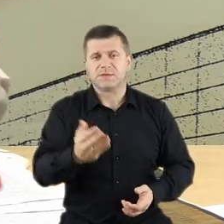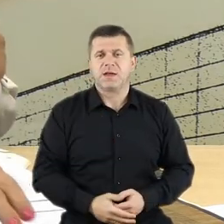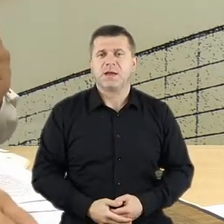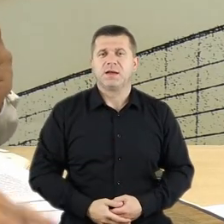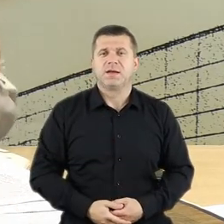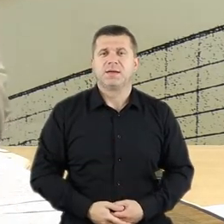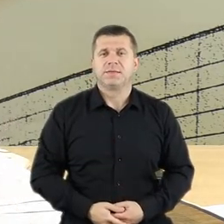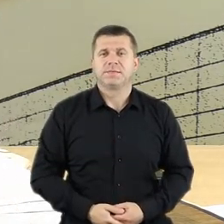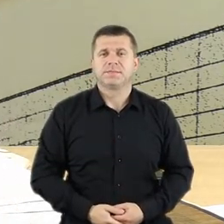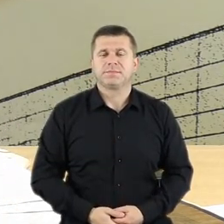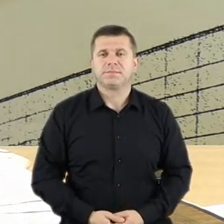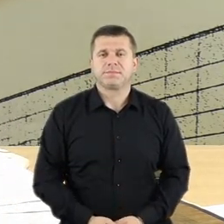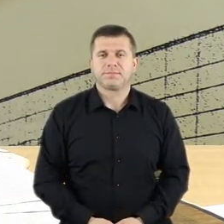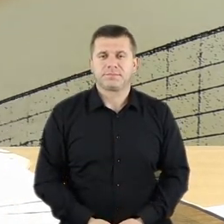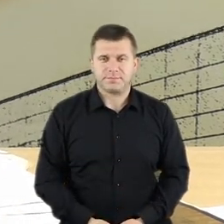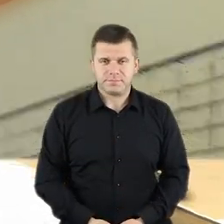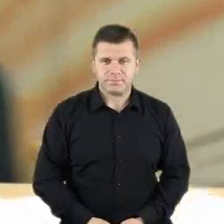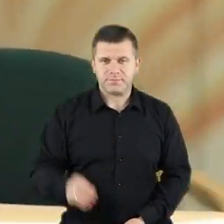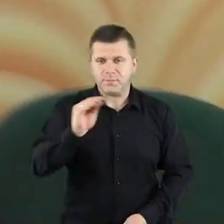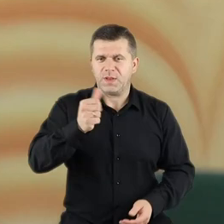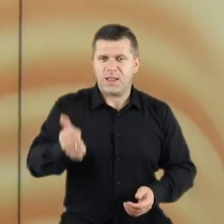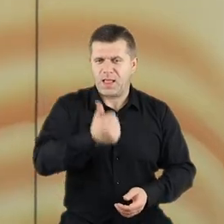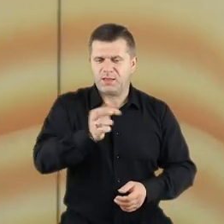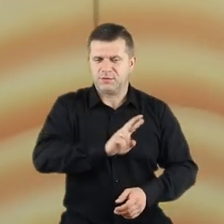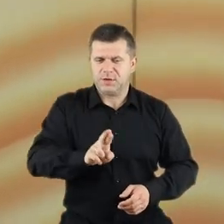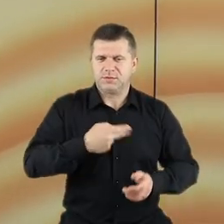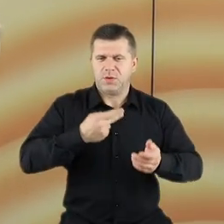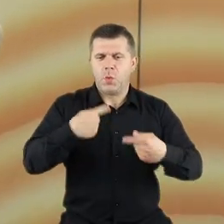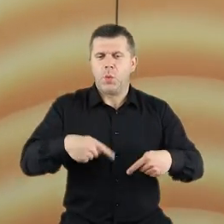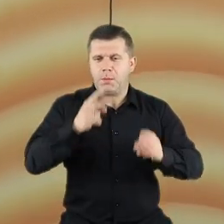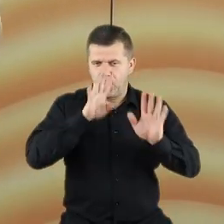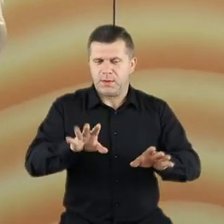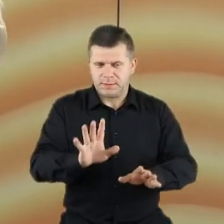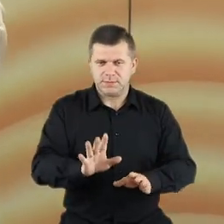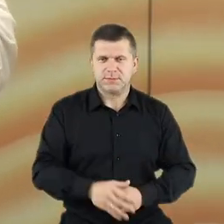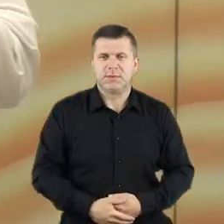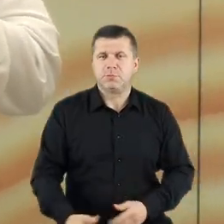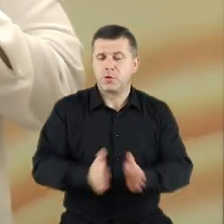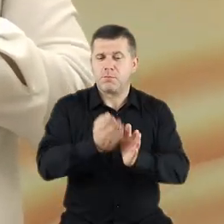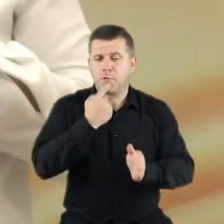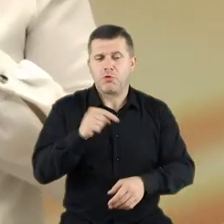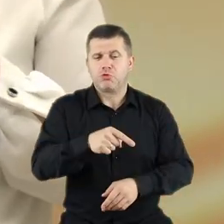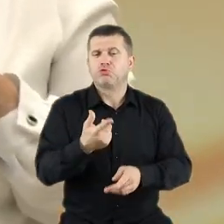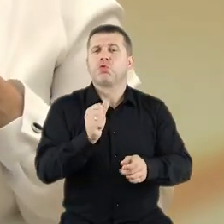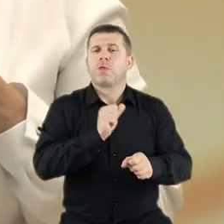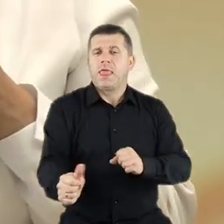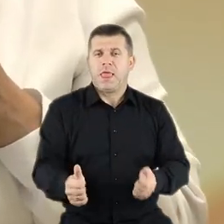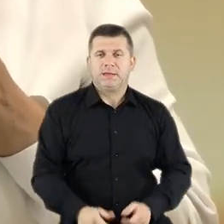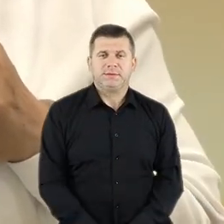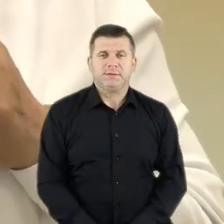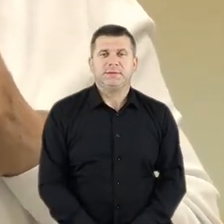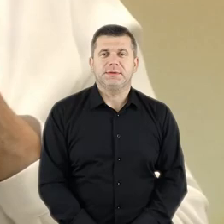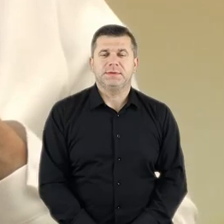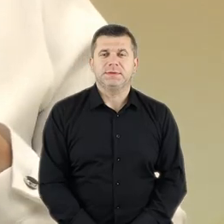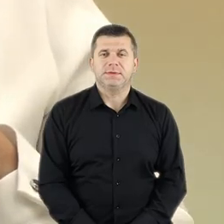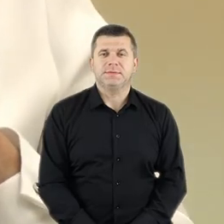a jeszcze ale nie to teraz jeszcze jeden eksponat który wam nie pokazałam Proszę mi powiedzieć co to jest